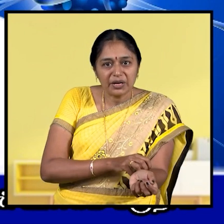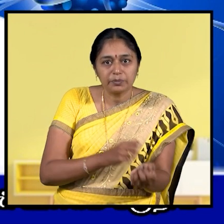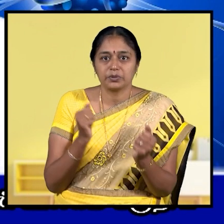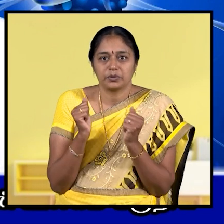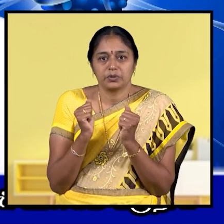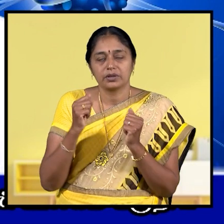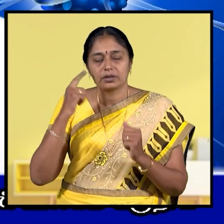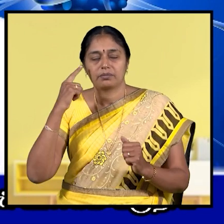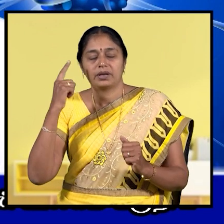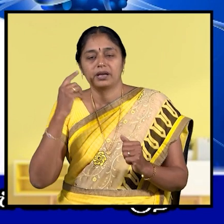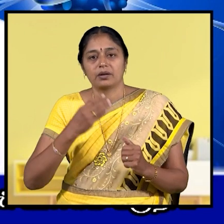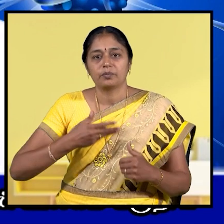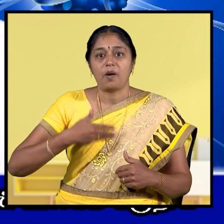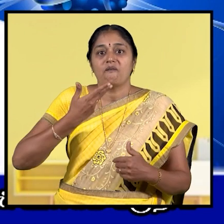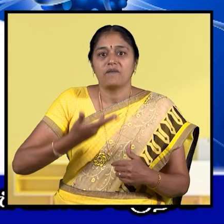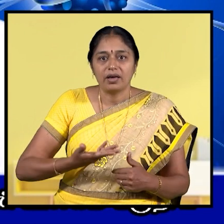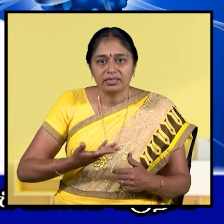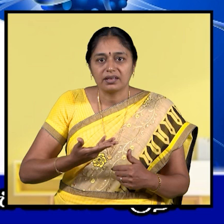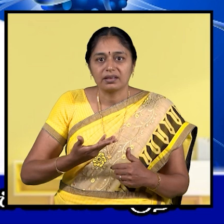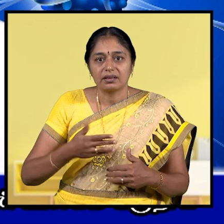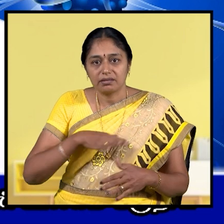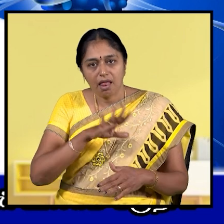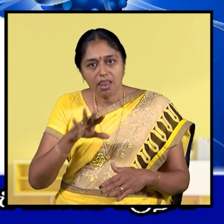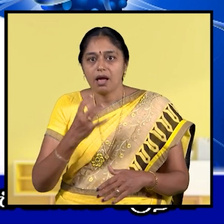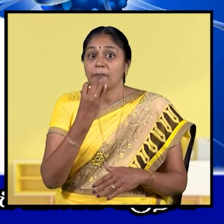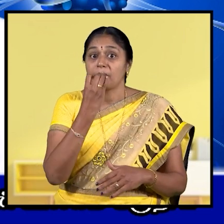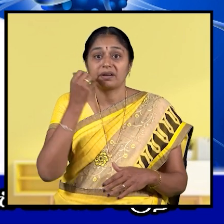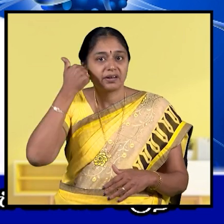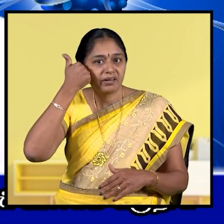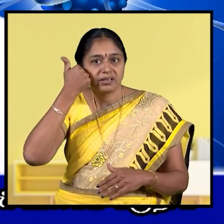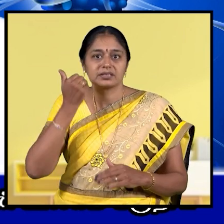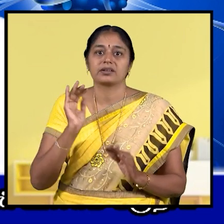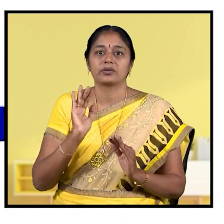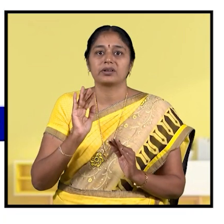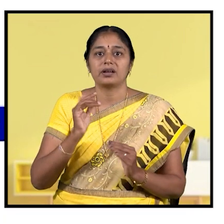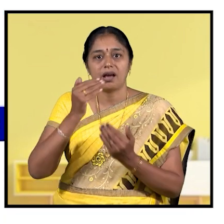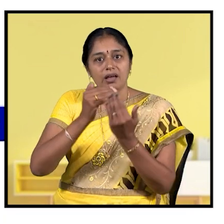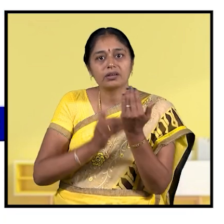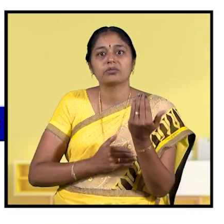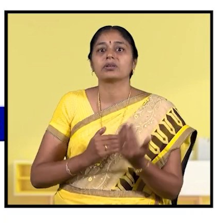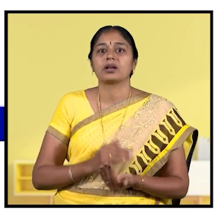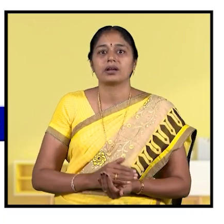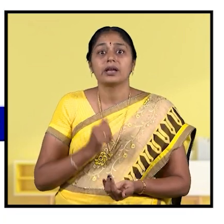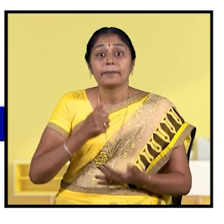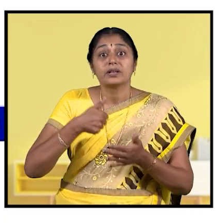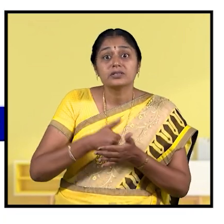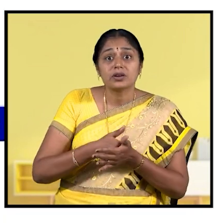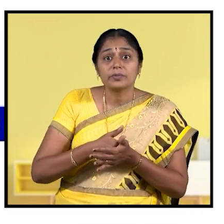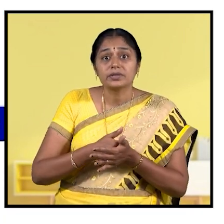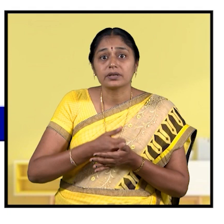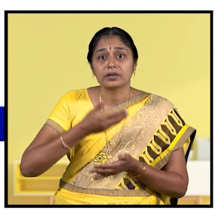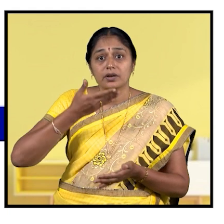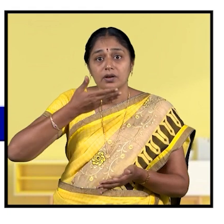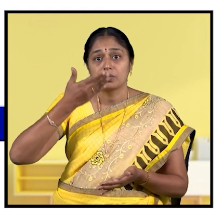குளிர், மயக்கம், வாந்தி, இதெல்லாம் வந்து பன்றி காய்ச்சலுடைய அறிகுறி. சரி, அந்த பன்றி காய்ச்சல் நம்ம வராமல் தடுக்கணும் என்ன செய்யலாம் அப்படின்னப்பா மூக்கு வழியாக